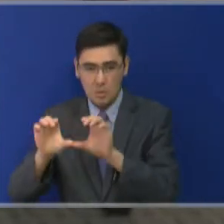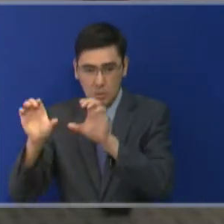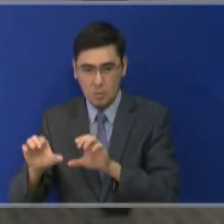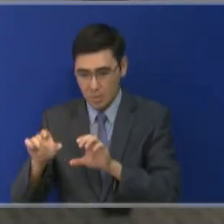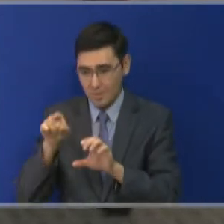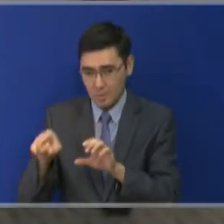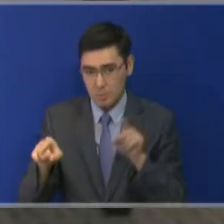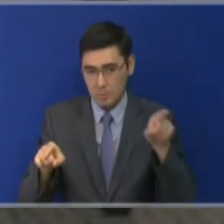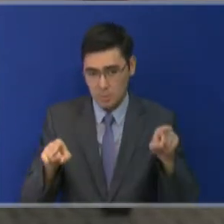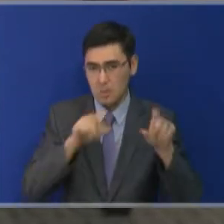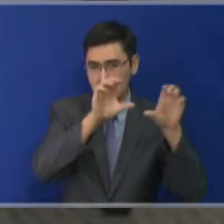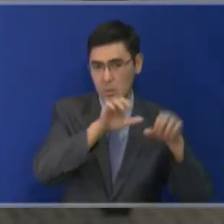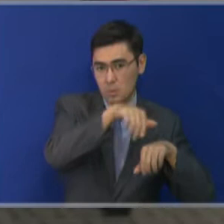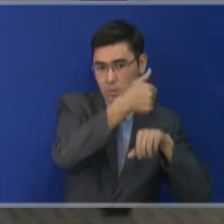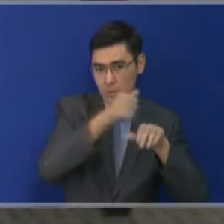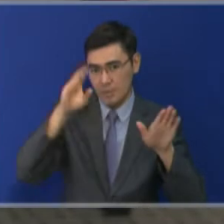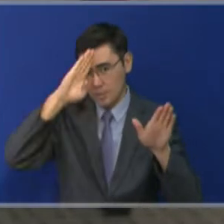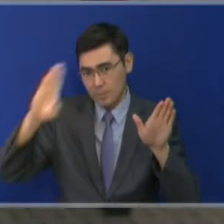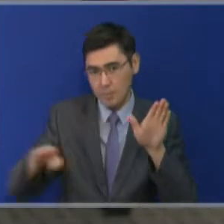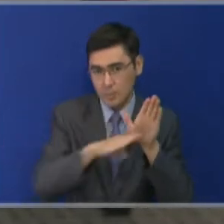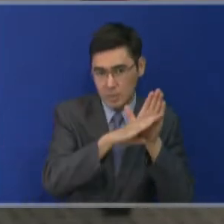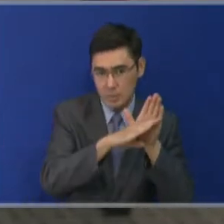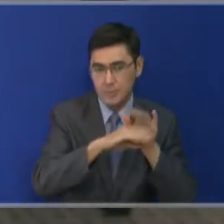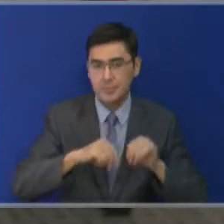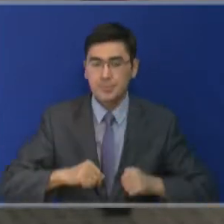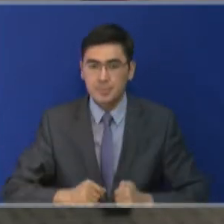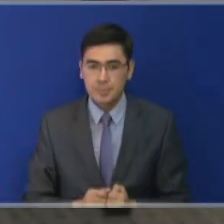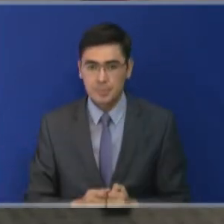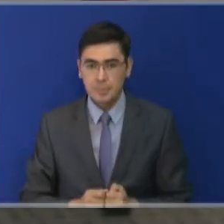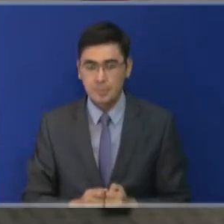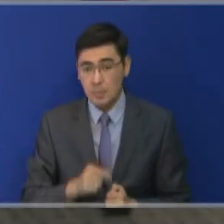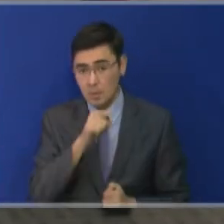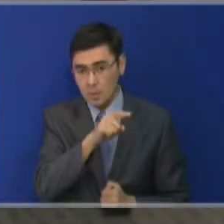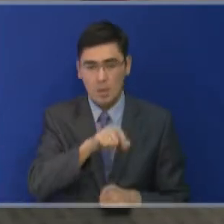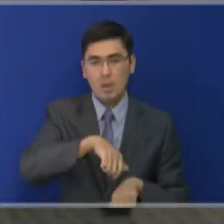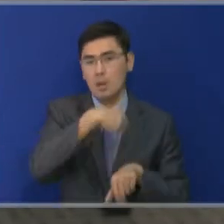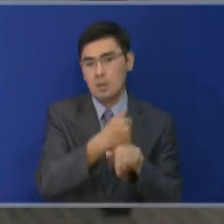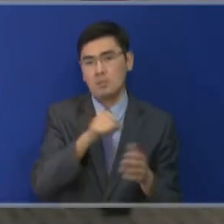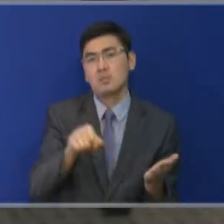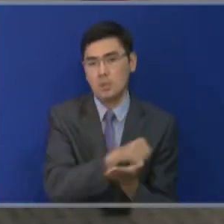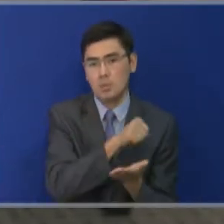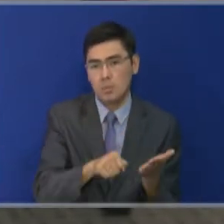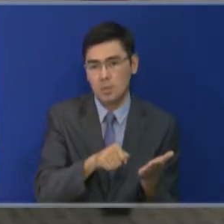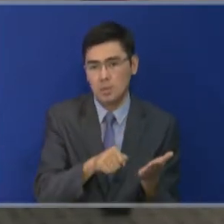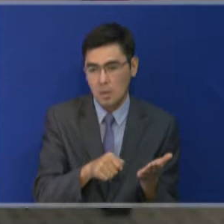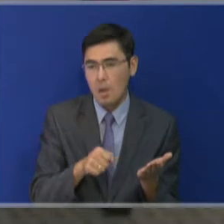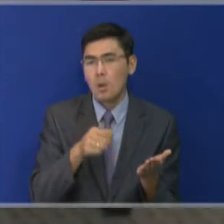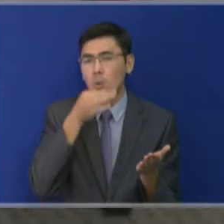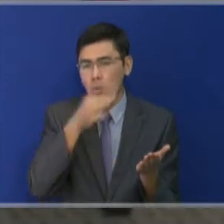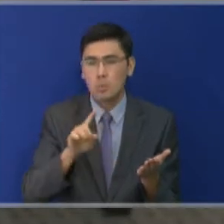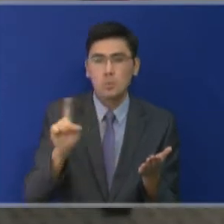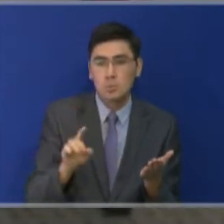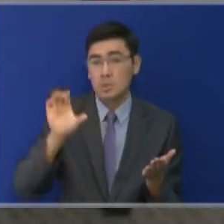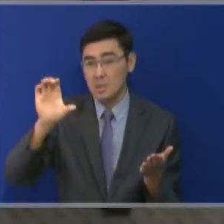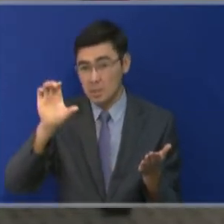егемендігінің заңдылығы мен заңдылықтың құқықтық негізі болып саналатын мемлекеттің басты құжаты. Бұл елдегі барлық заңнамалардың негізі. Ата